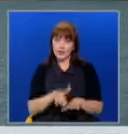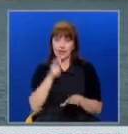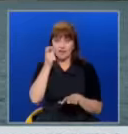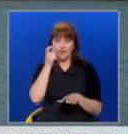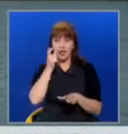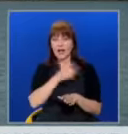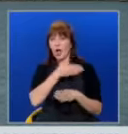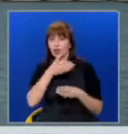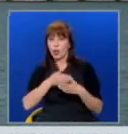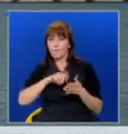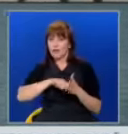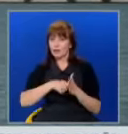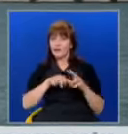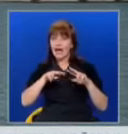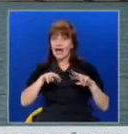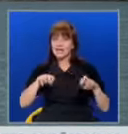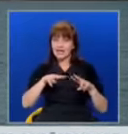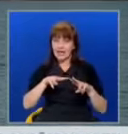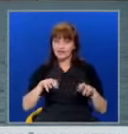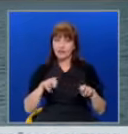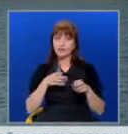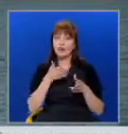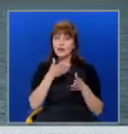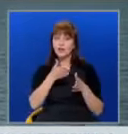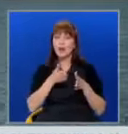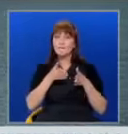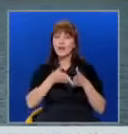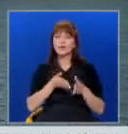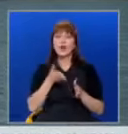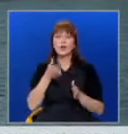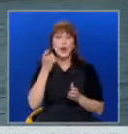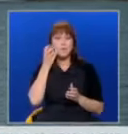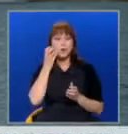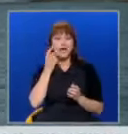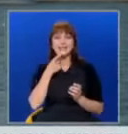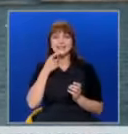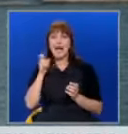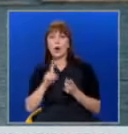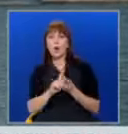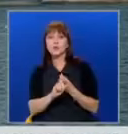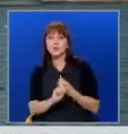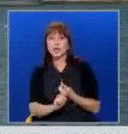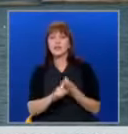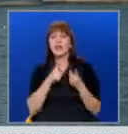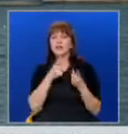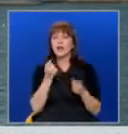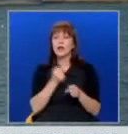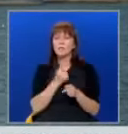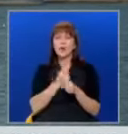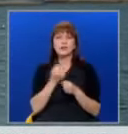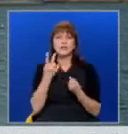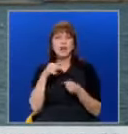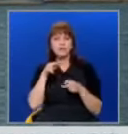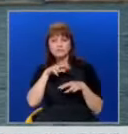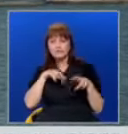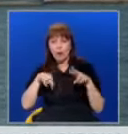до приключване на разследването. По време на инцидента Милфорд е плавал от Бургас към Констанца. Корабът работи по дълбочаването на каналите първо в